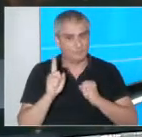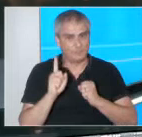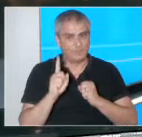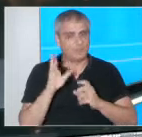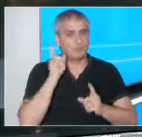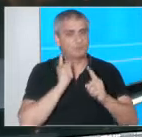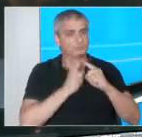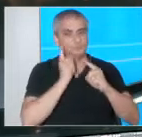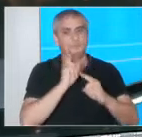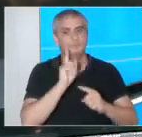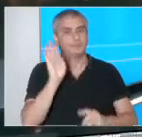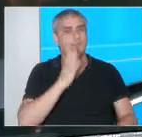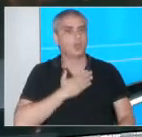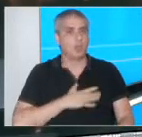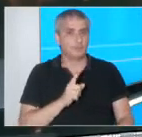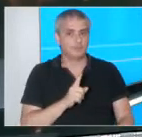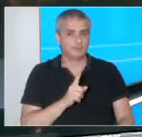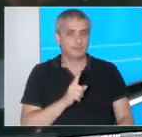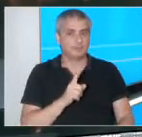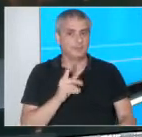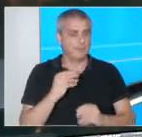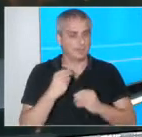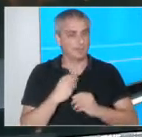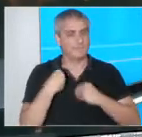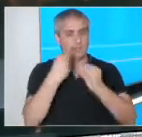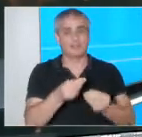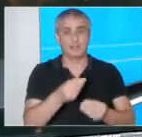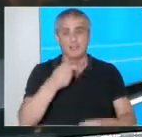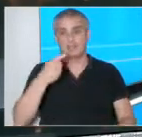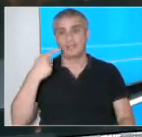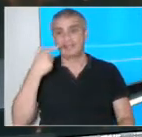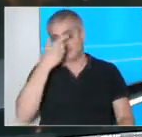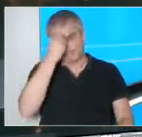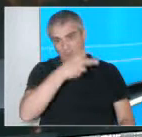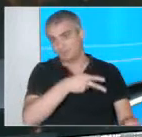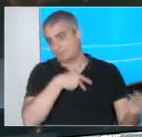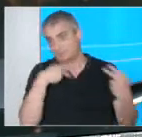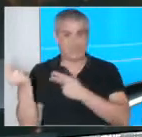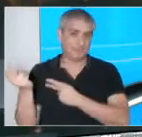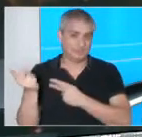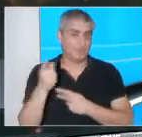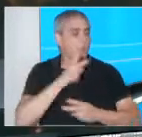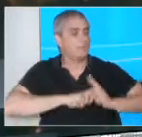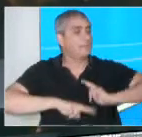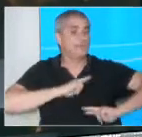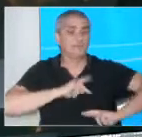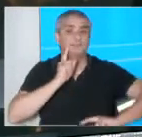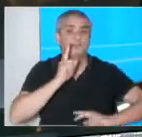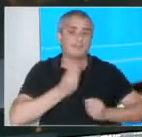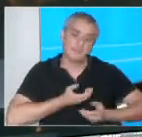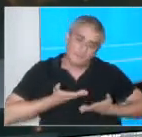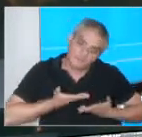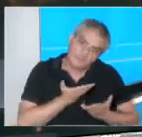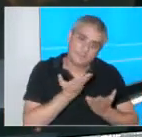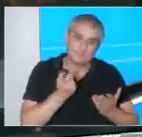קולע למי שביבי רוצה. זאת אומרת, להעביר את החבר'ה שעברו לגדעון סער בחזרה למחנה שלו. לא בטוח שהמתייסר נכון, אבל המתמסר